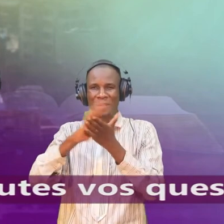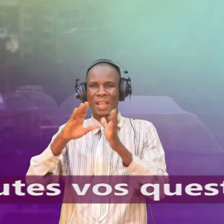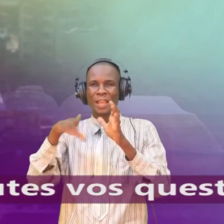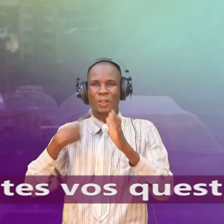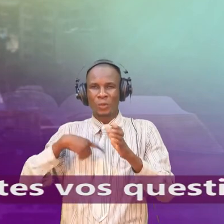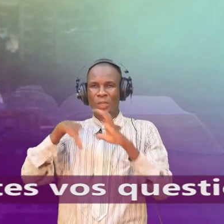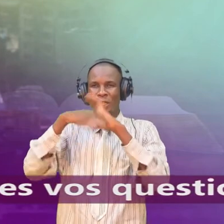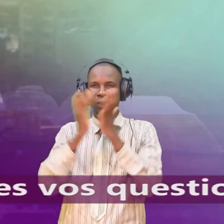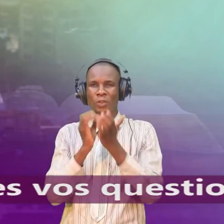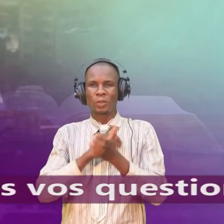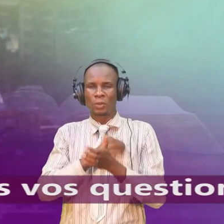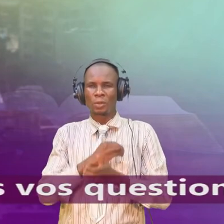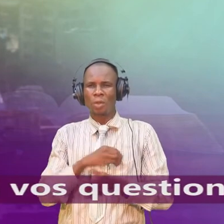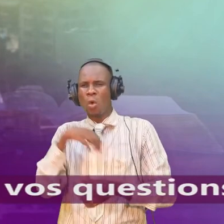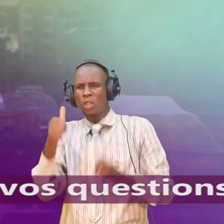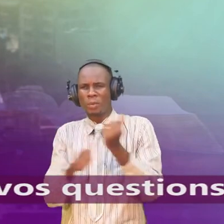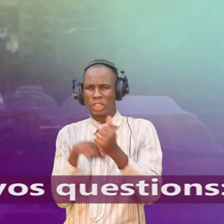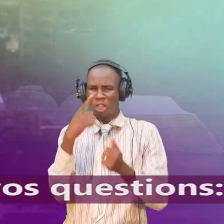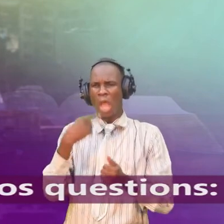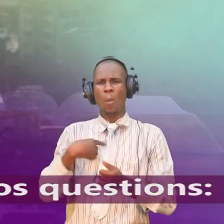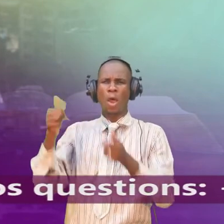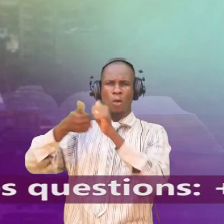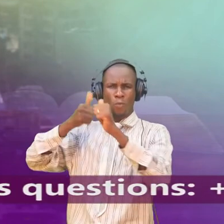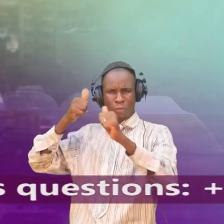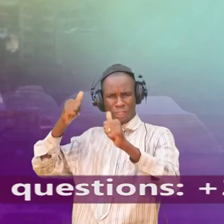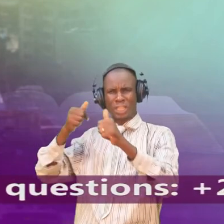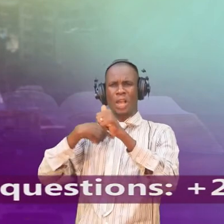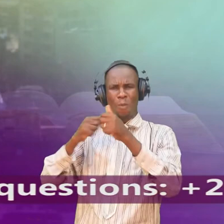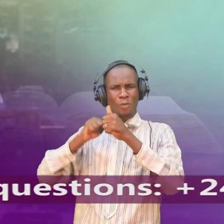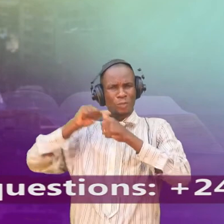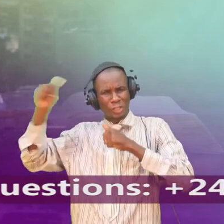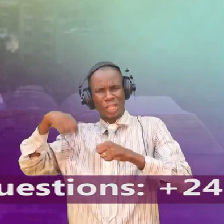msalaba. Sisi tulio anguka katika dhambi